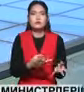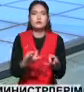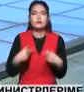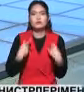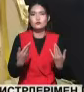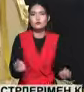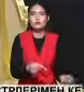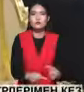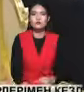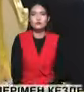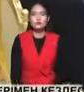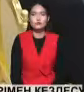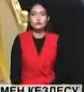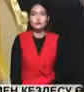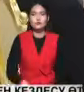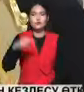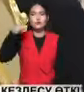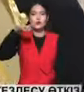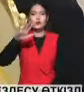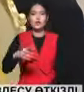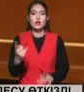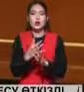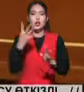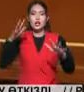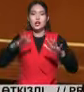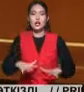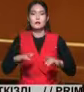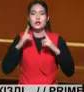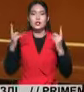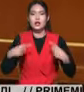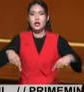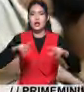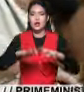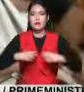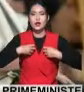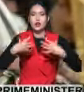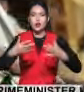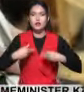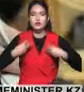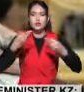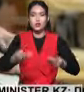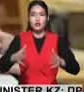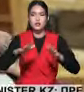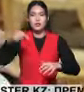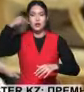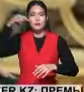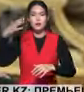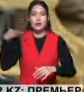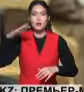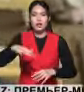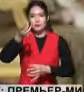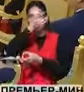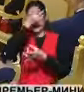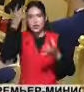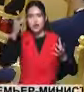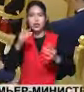бөлісті. Президент ең алдымен шараға жиналғандарды кәсіби мерекемен құттықтады. Өз сөзінде мемлекет басшысы мәдениет пен өнерді